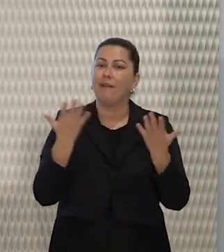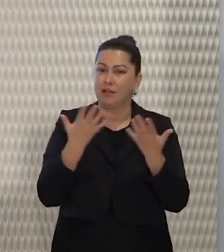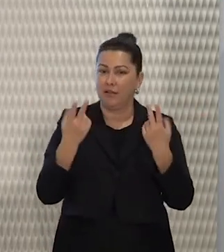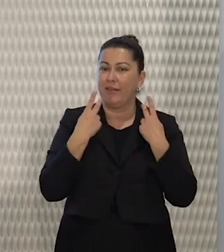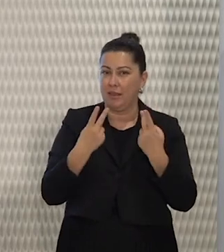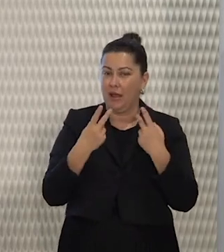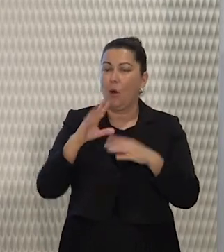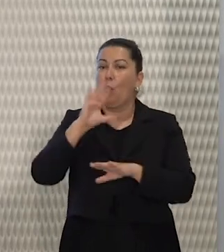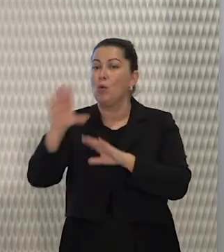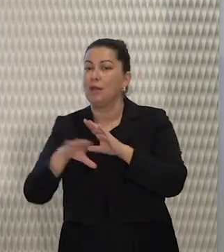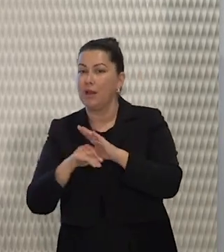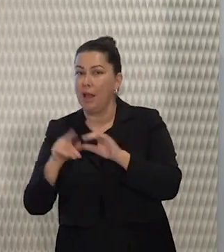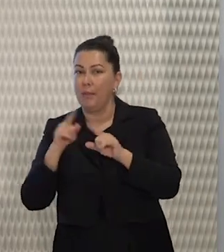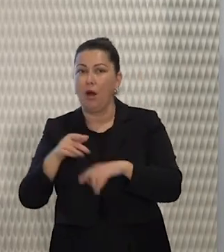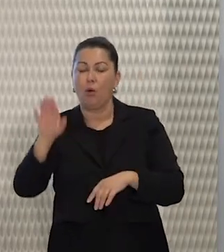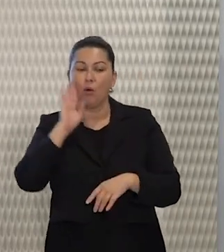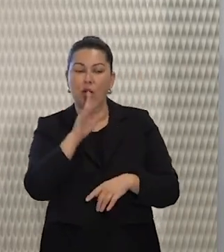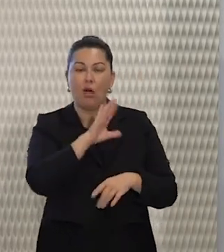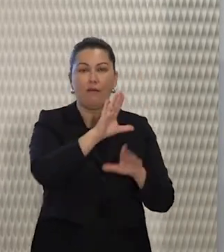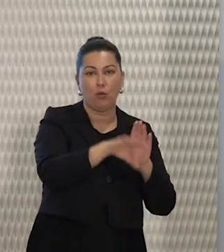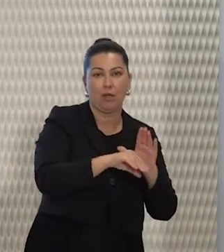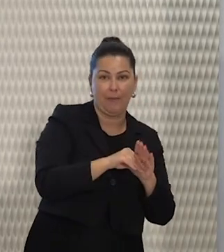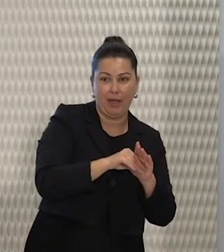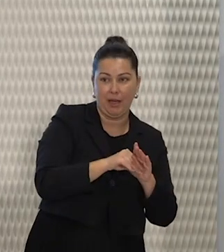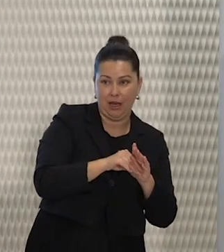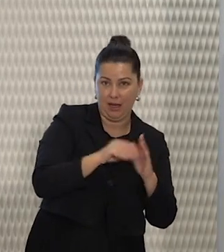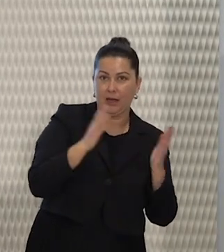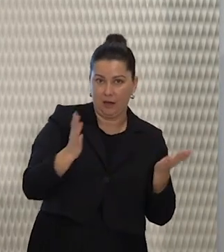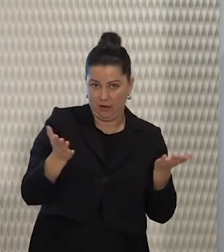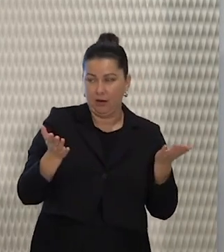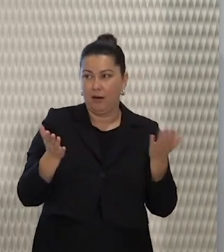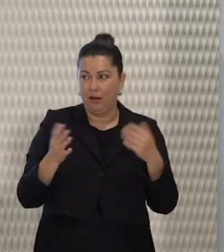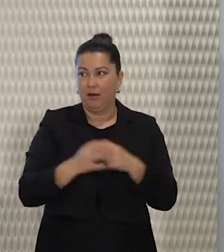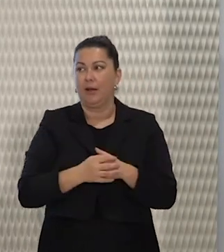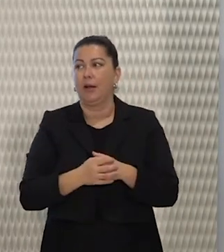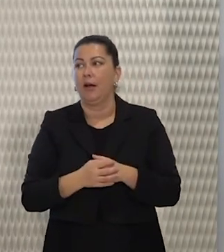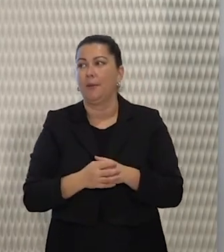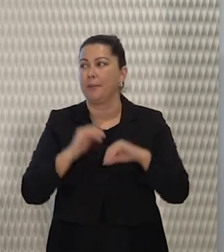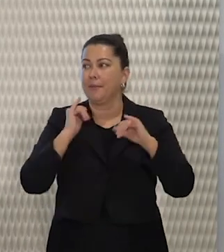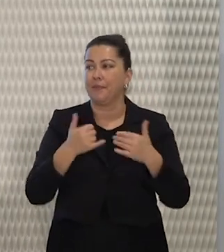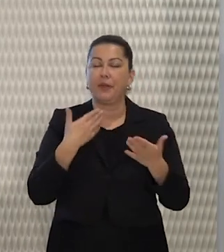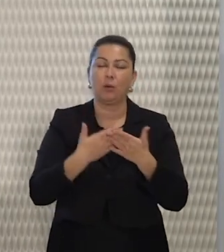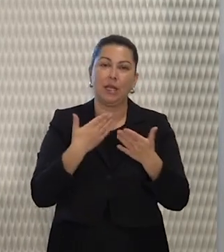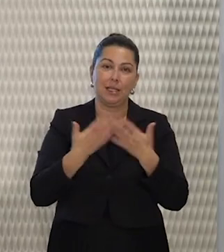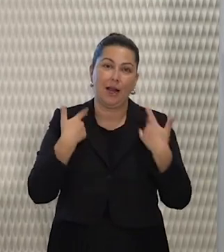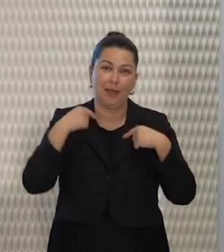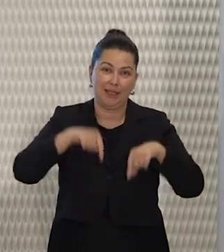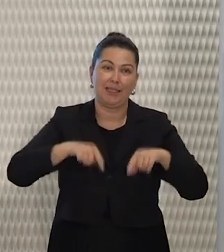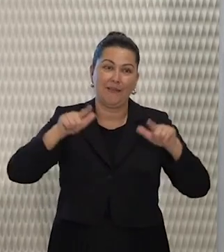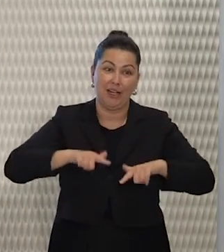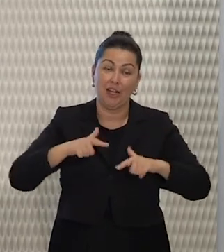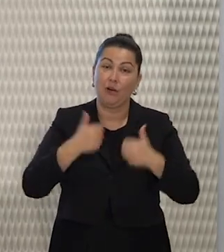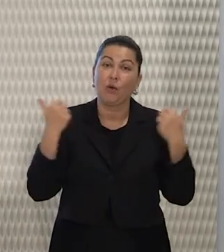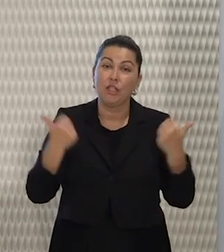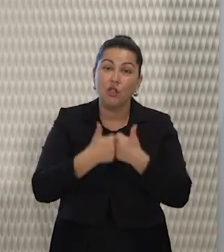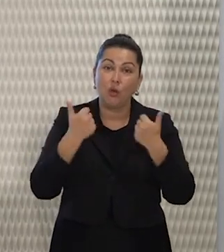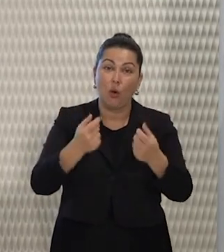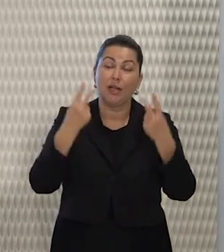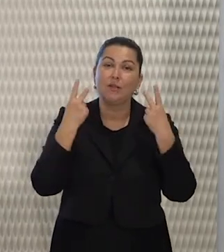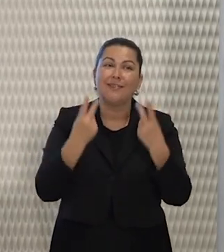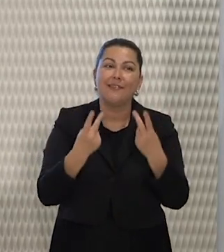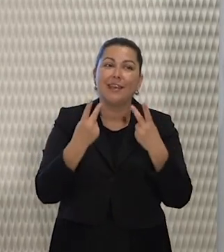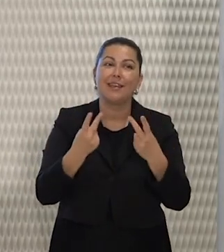Unternehmen. Wenig auf die KAM oder auf die Frau, auf Unternehmen. Und daher ist diese Veranstaltung so toll, weil es